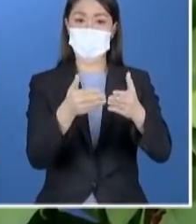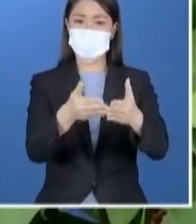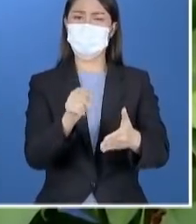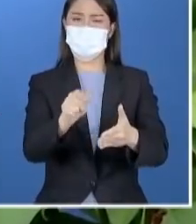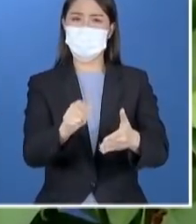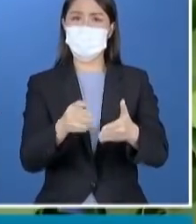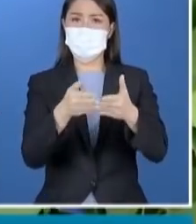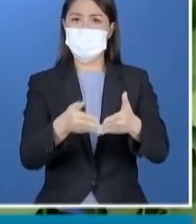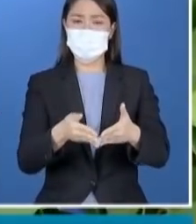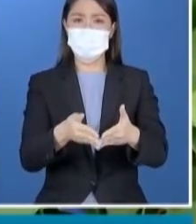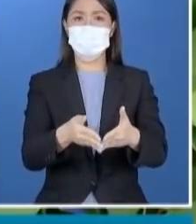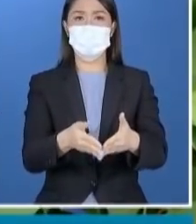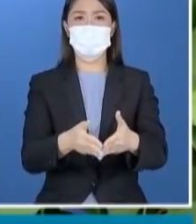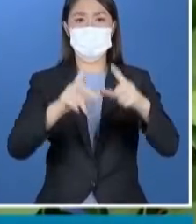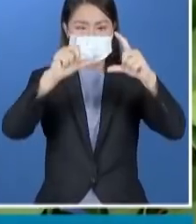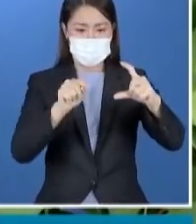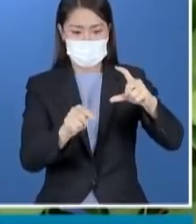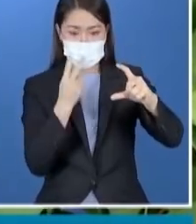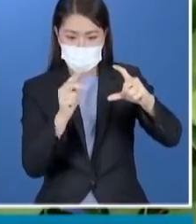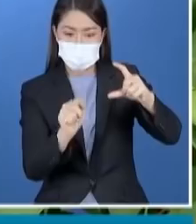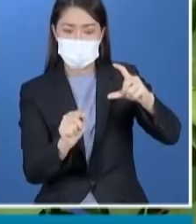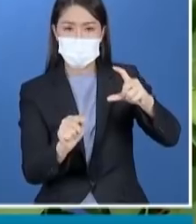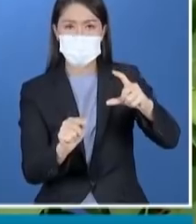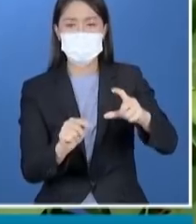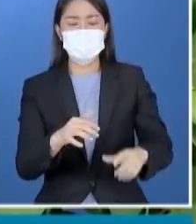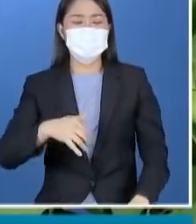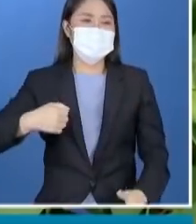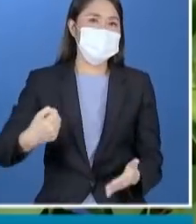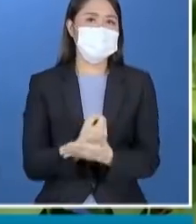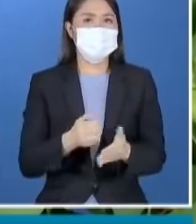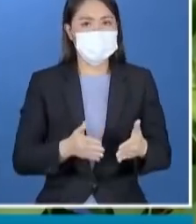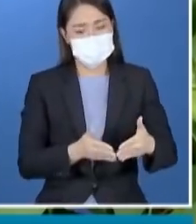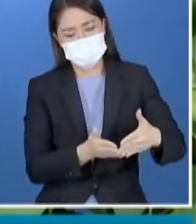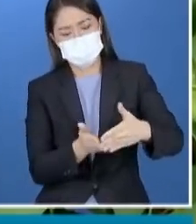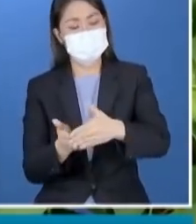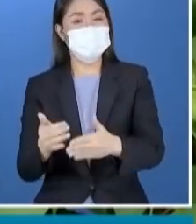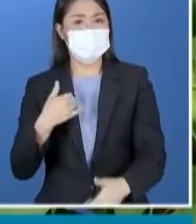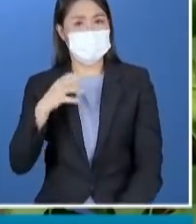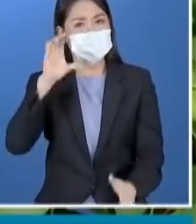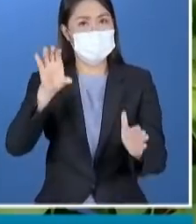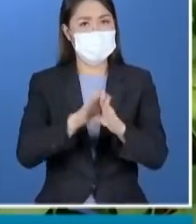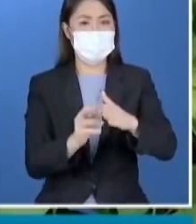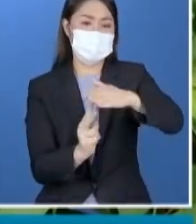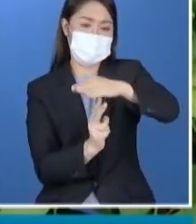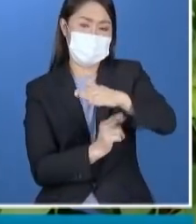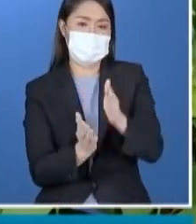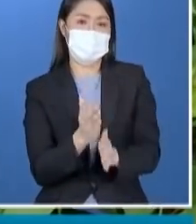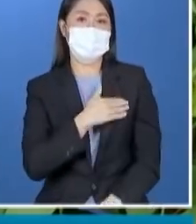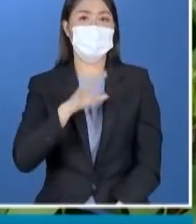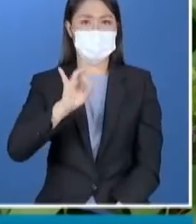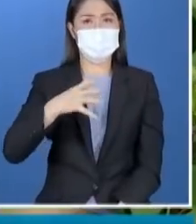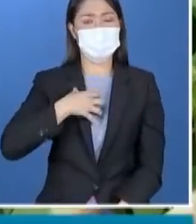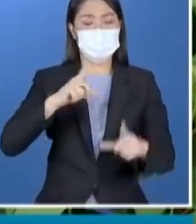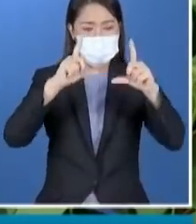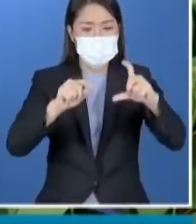ลำนั้นอะสปีดโบ๊ทนะครับติดเฟรมมาเนาะก็เลือกไม่ได้ครับพี่เพราะเรือผมกำลังจะวนกลับแต่ผมต้องการภาพสะพานครับผมเลยต้องการถ่ายวิวสะ